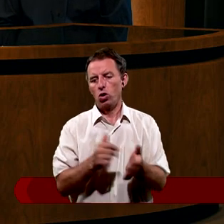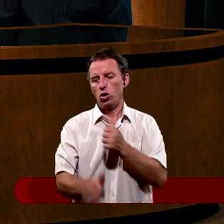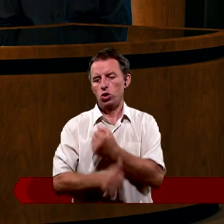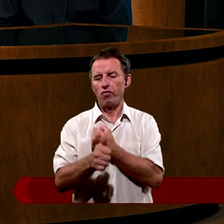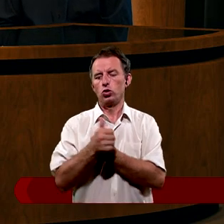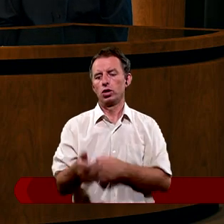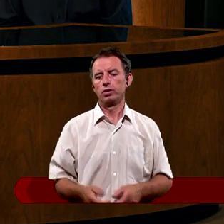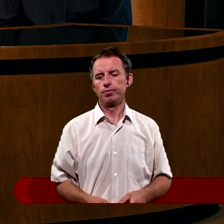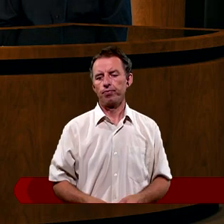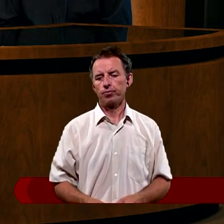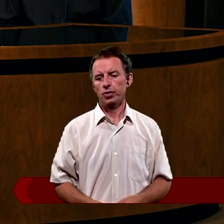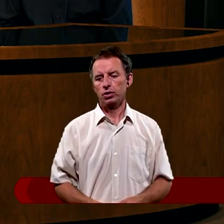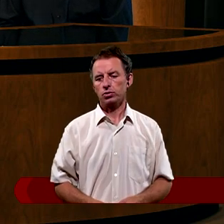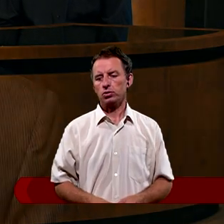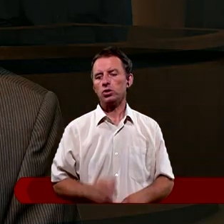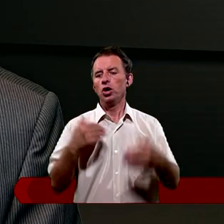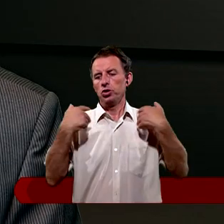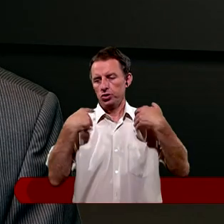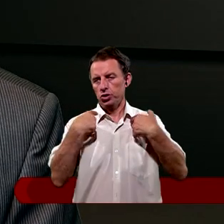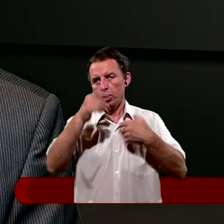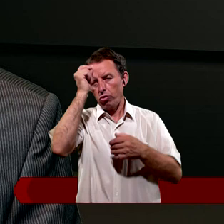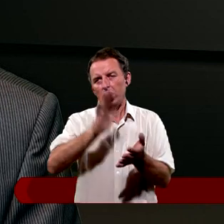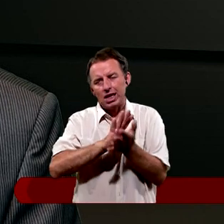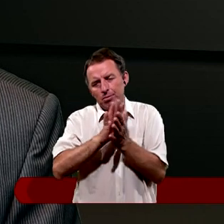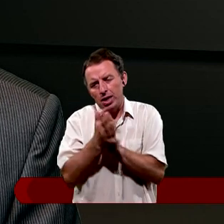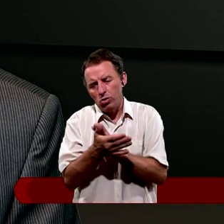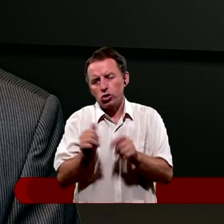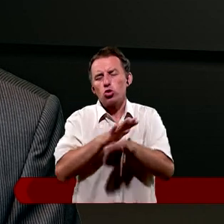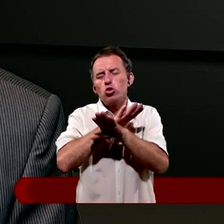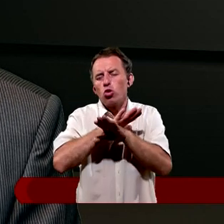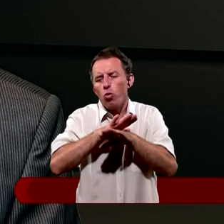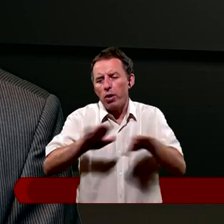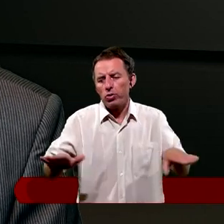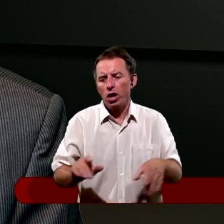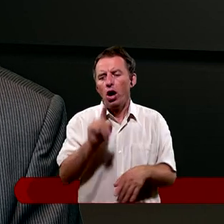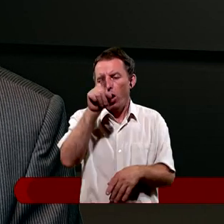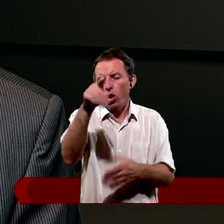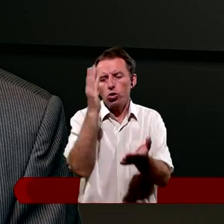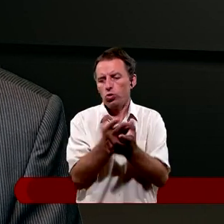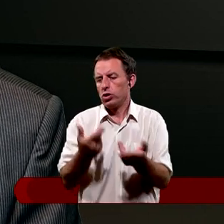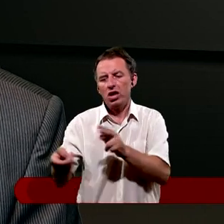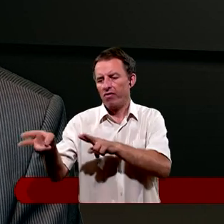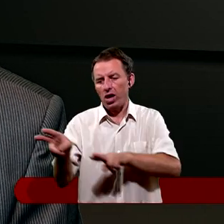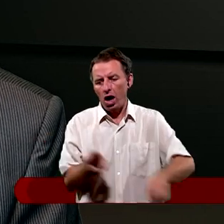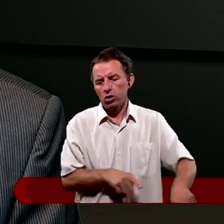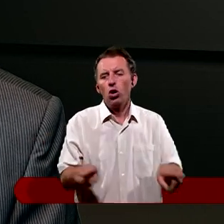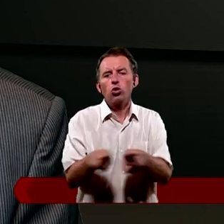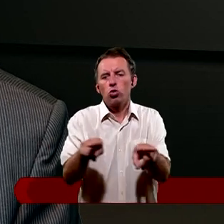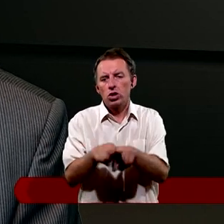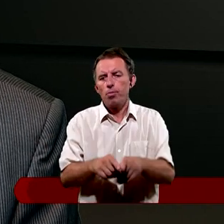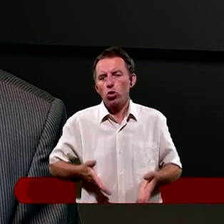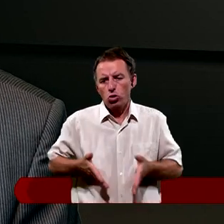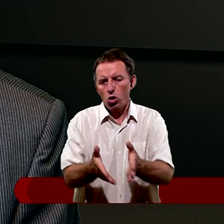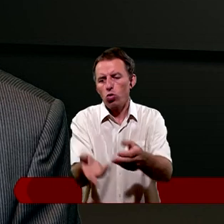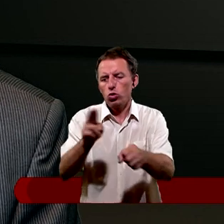Tak. Życie tego człowieka zmieniło się zupełnie. On już nie wracał tą samą